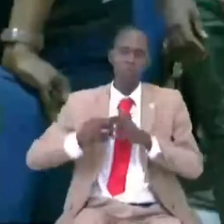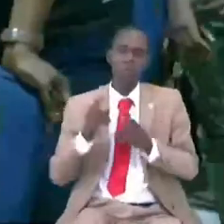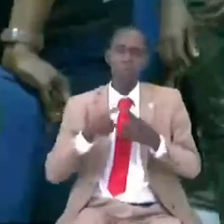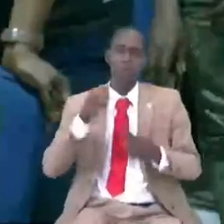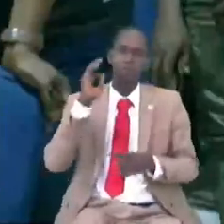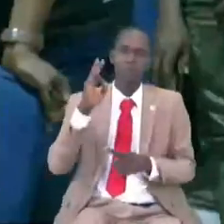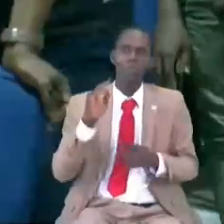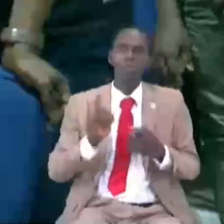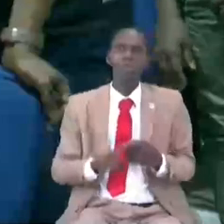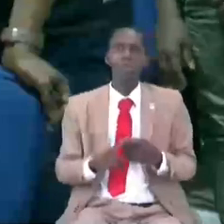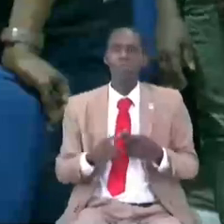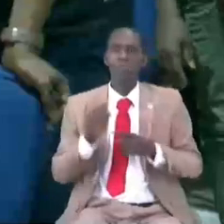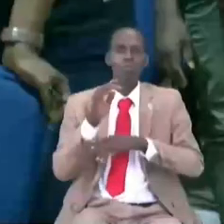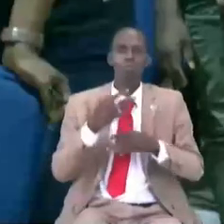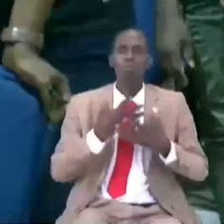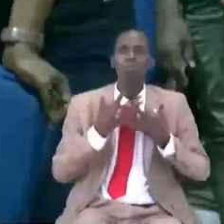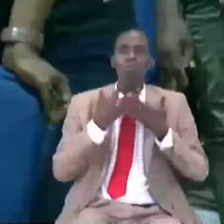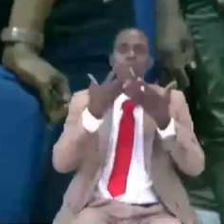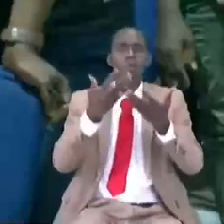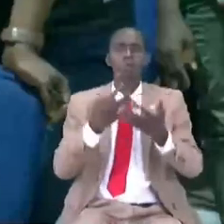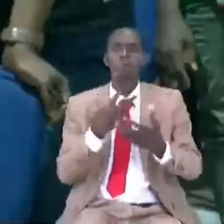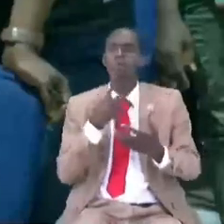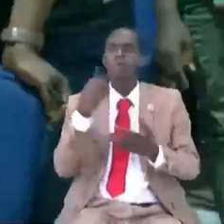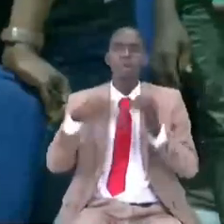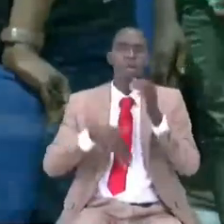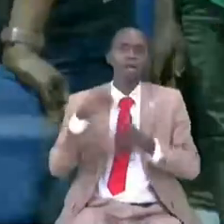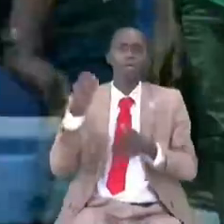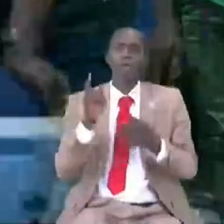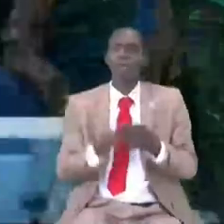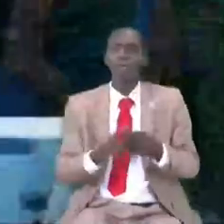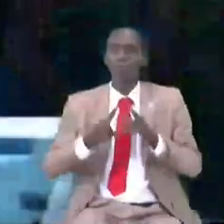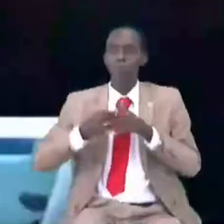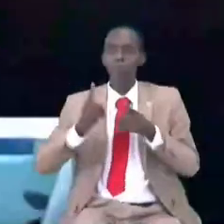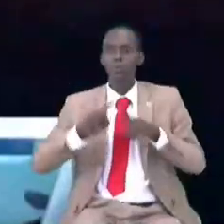De crier et de prêcher l'évangile à tous les pécheurs autour de nous.